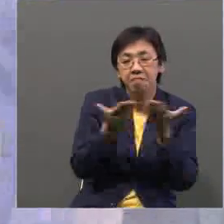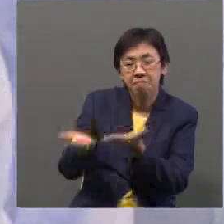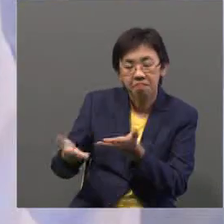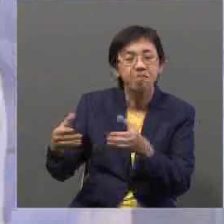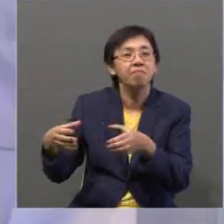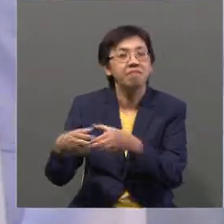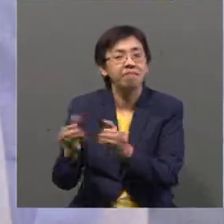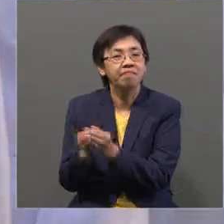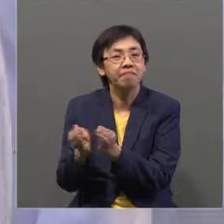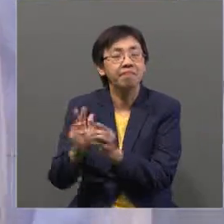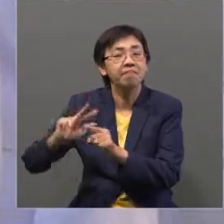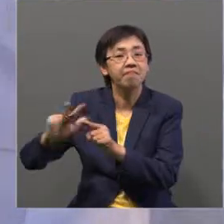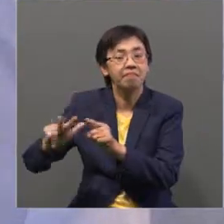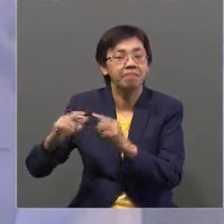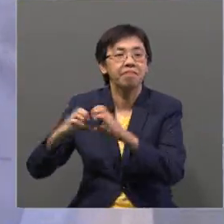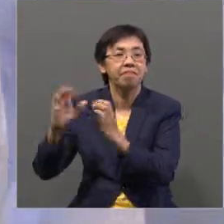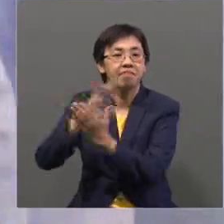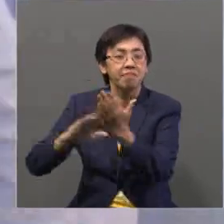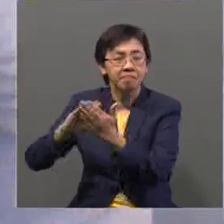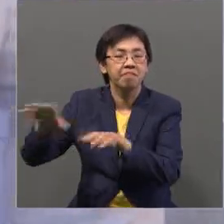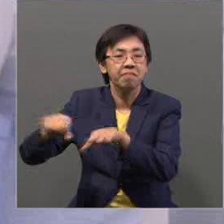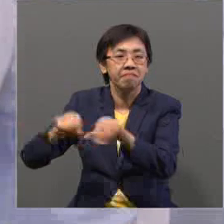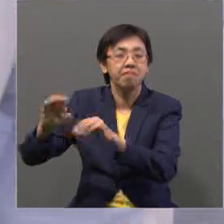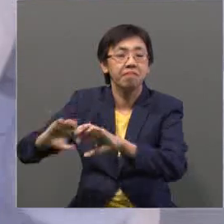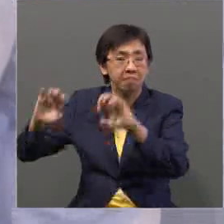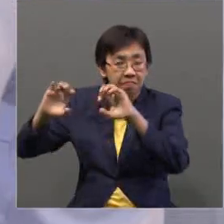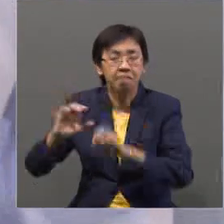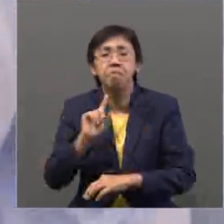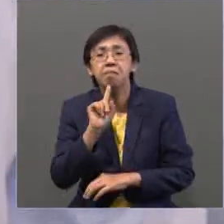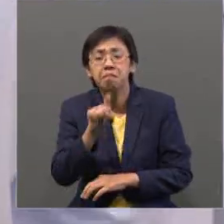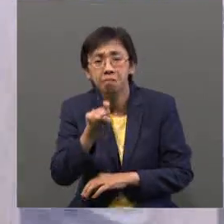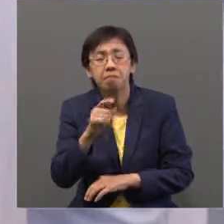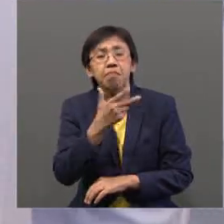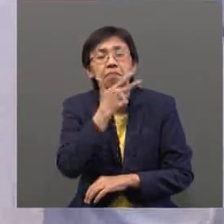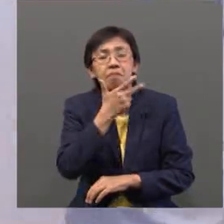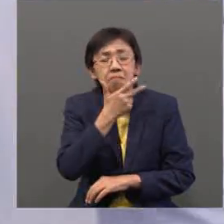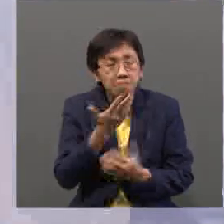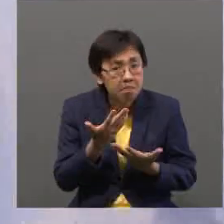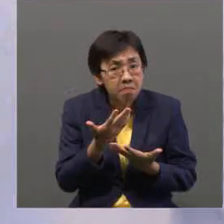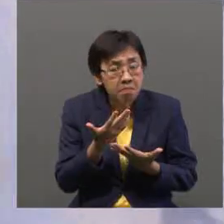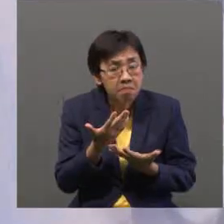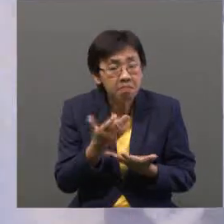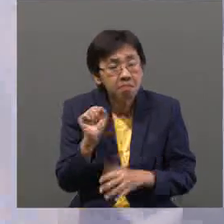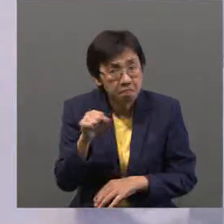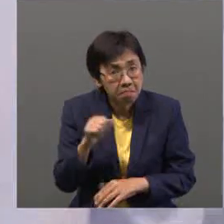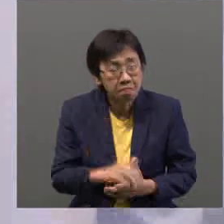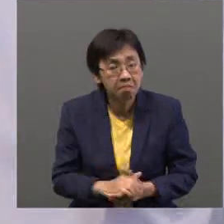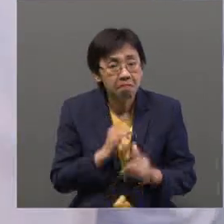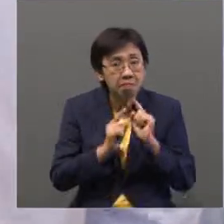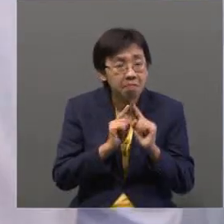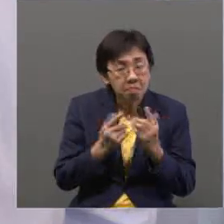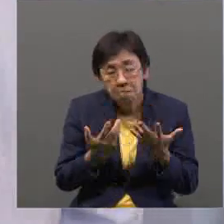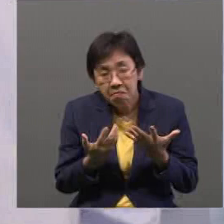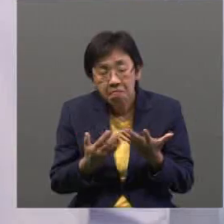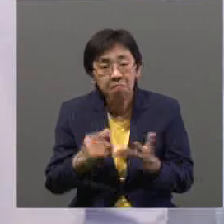คือภูมิใจไทยเป็นคนไปจัดตั้งเพราะฉะนั้นนักข่าวก็เลยถามคุณอรุทินมันเป็นไปตามซุปเปอร์ฮีลที่